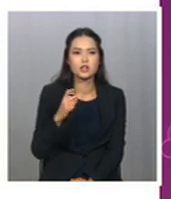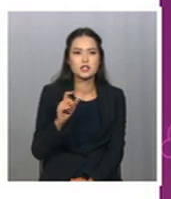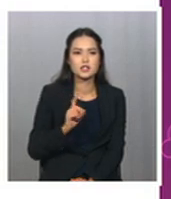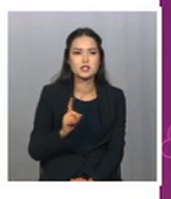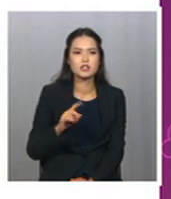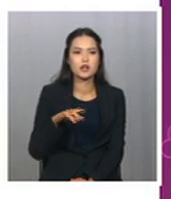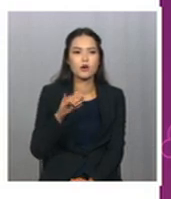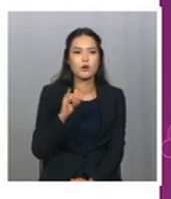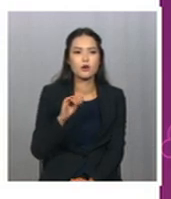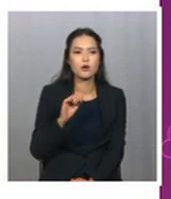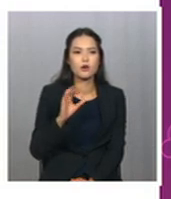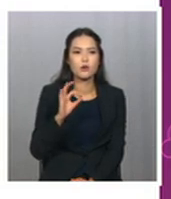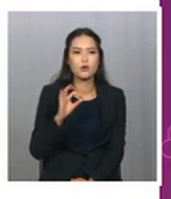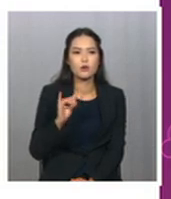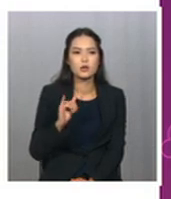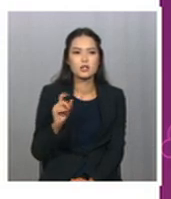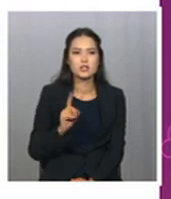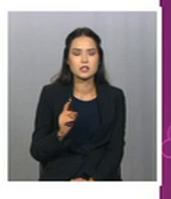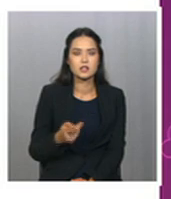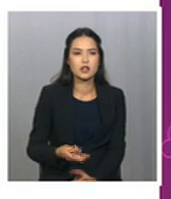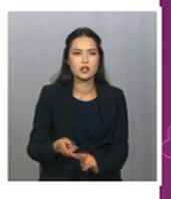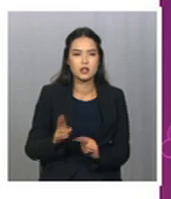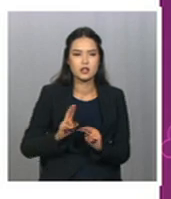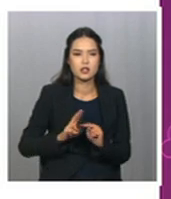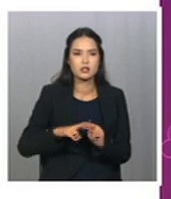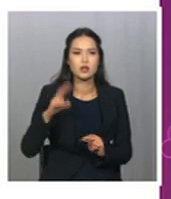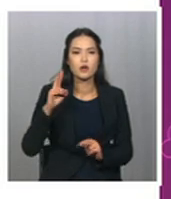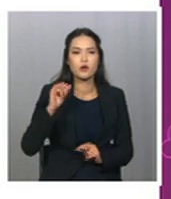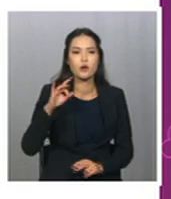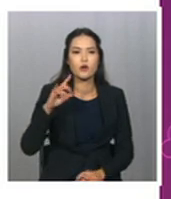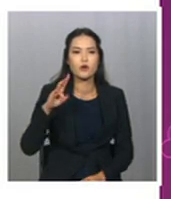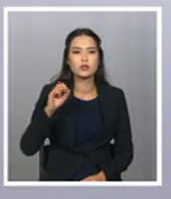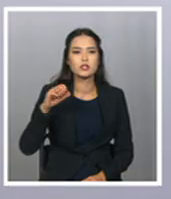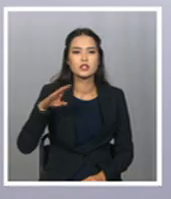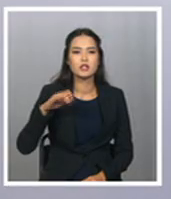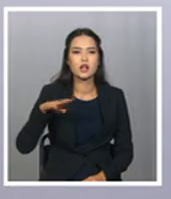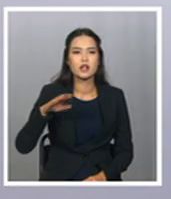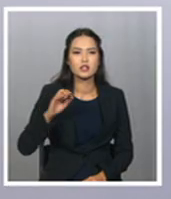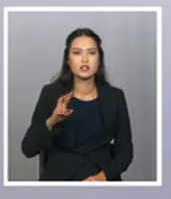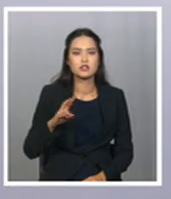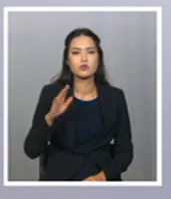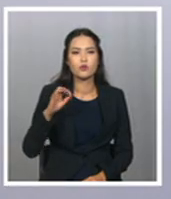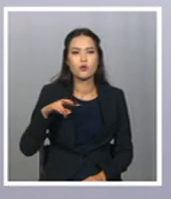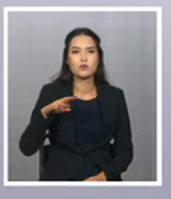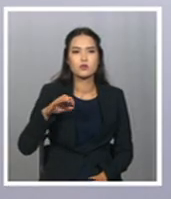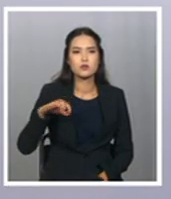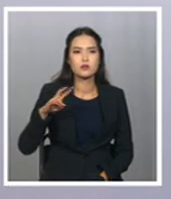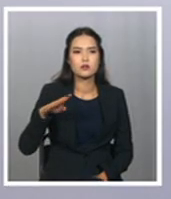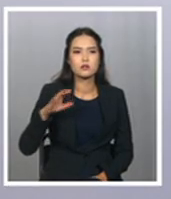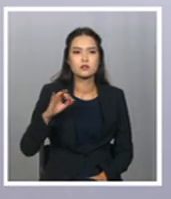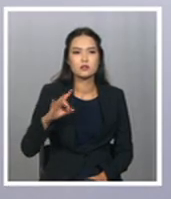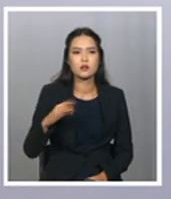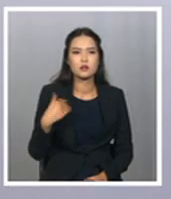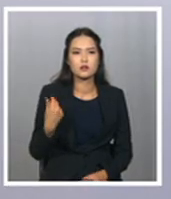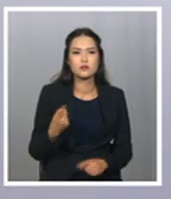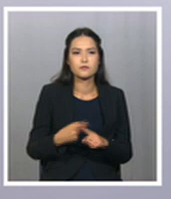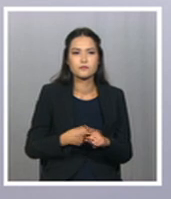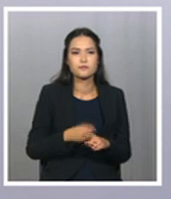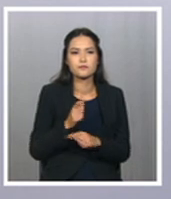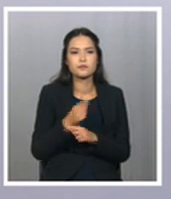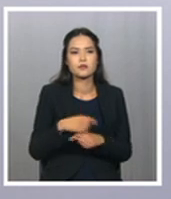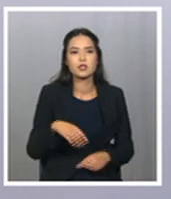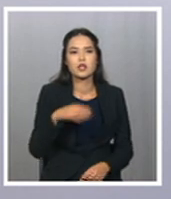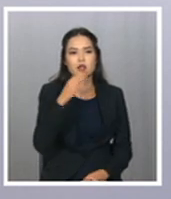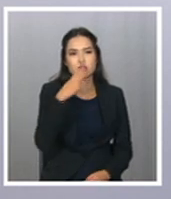OXZ, OYZ бұлар координаттық жазықтықтар. Ал енді балалар, біз жазықтықта